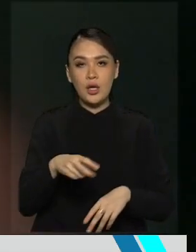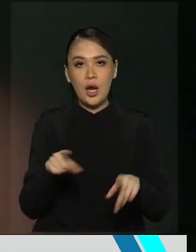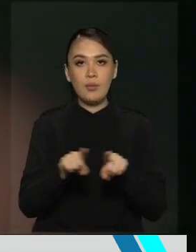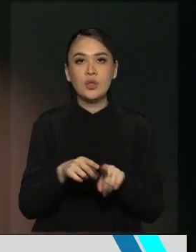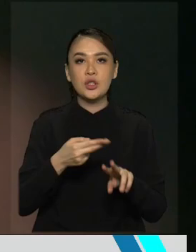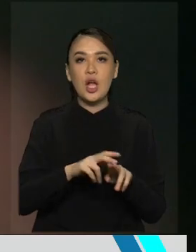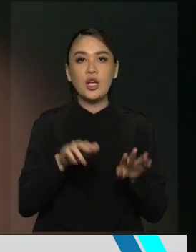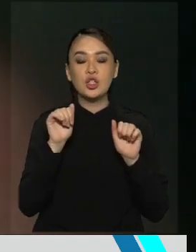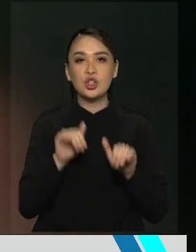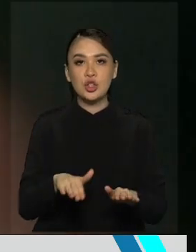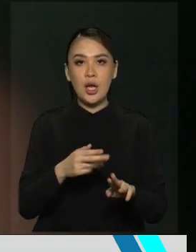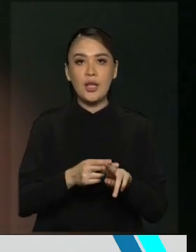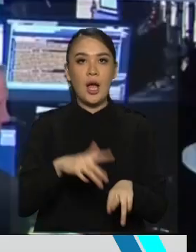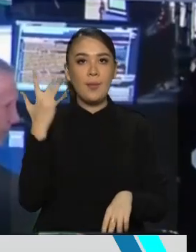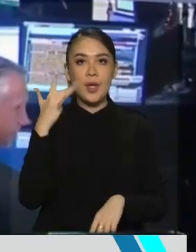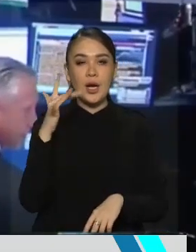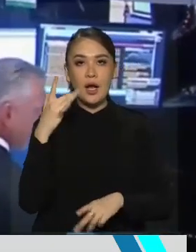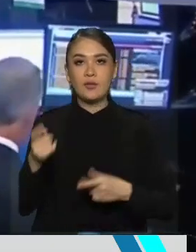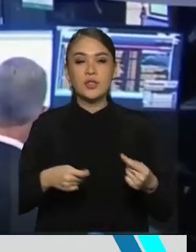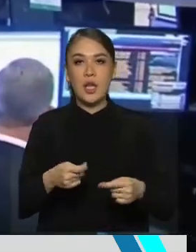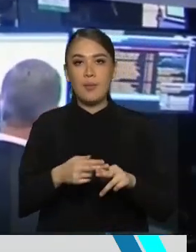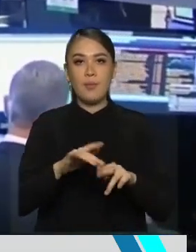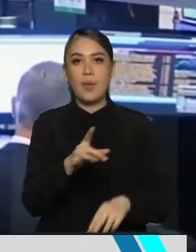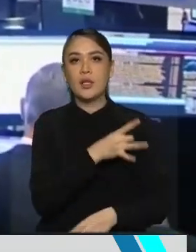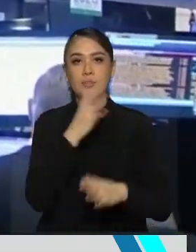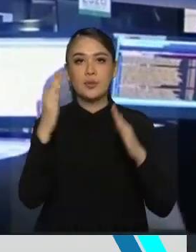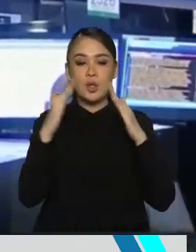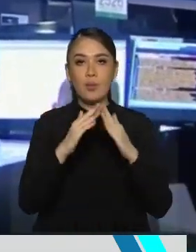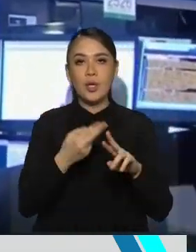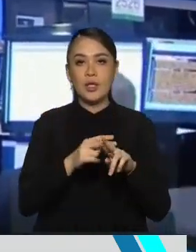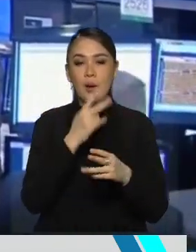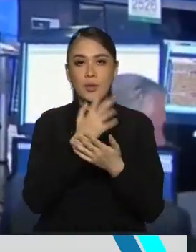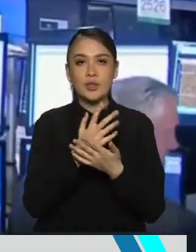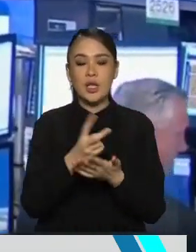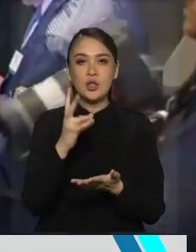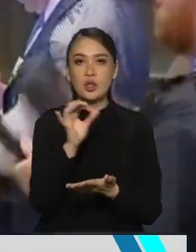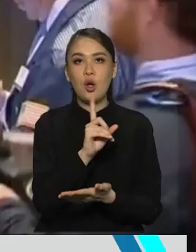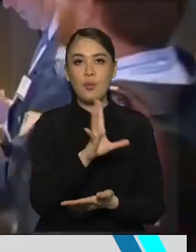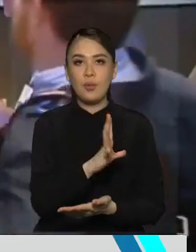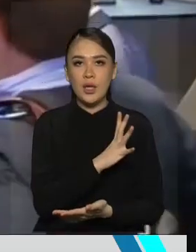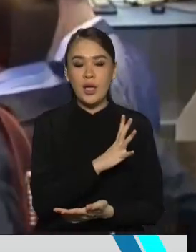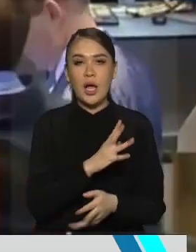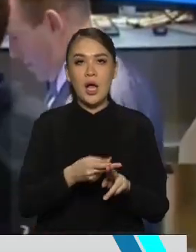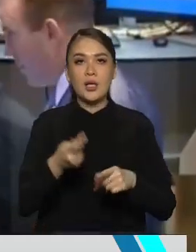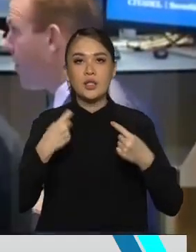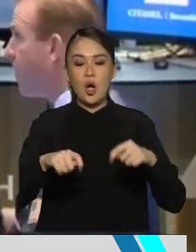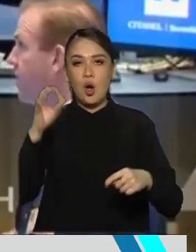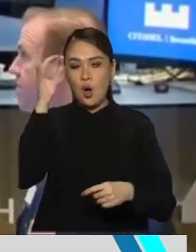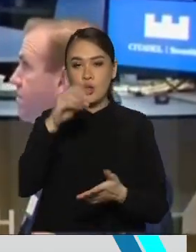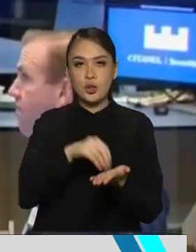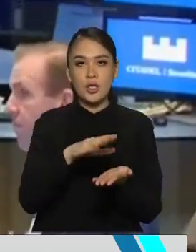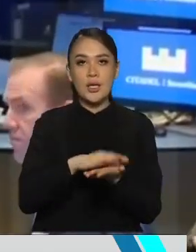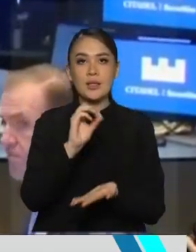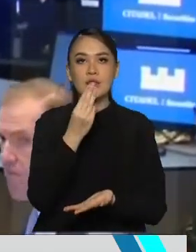ОПЕК отреагировали американские власти. В Белом доме заявили, что не считают его целесообразным в текущих рыночных условиях.